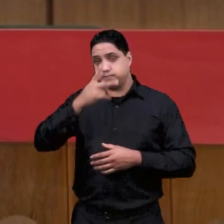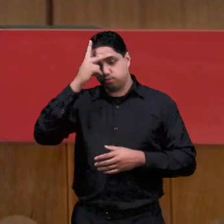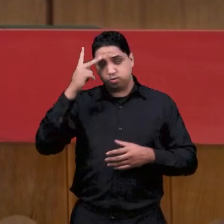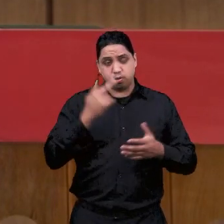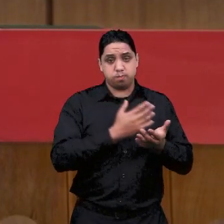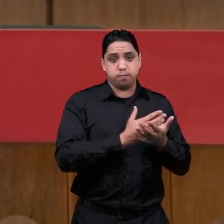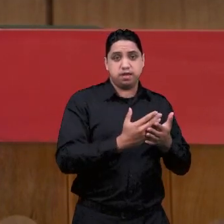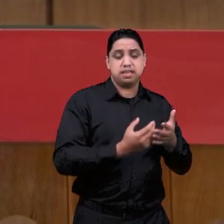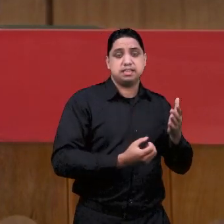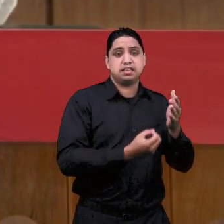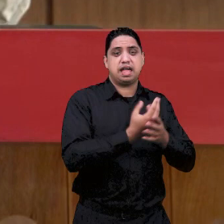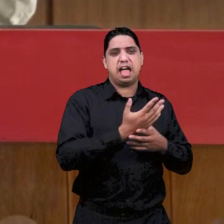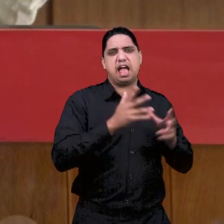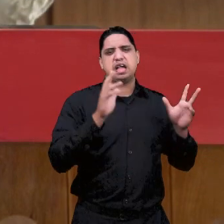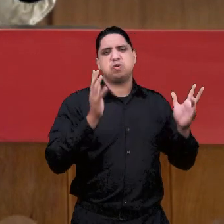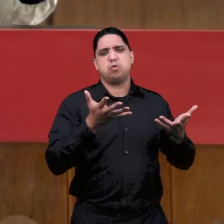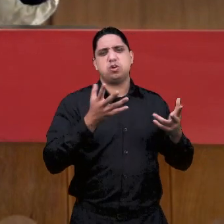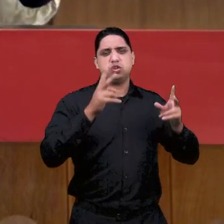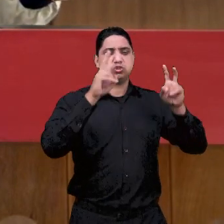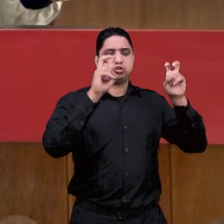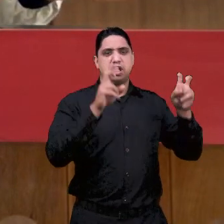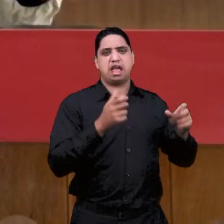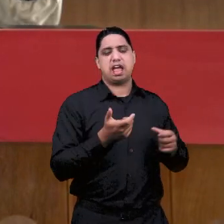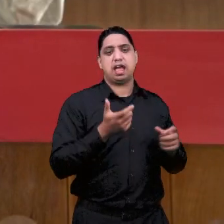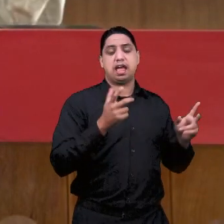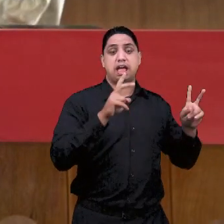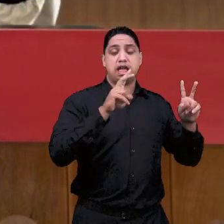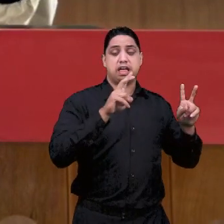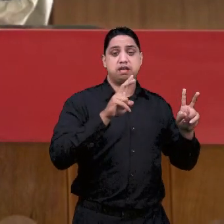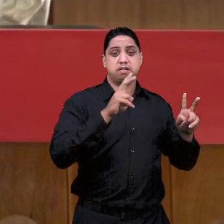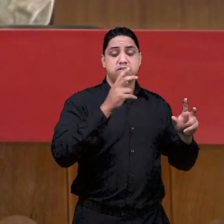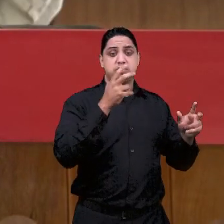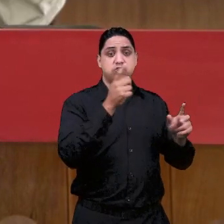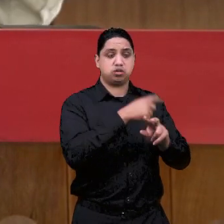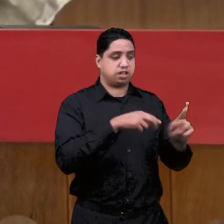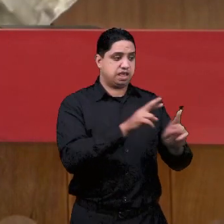derrière. Il a montré, il a fait la réforme religieuse,